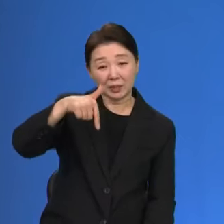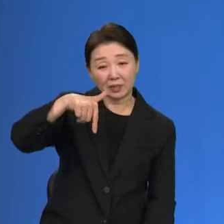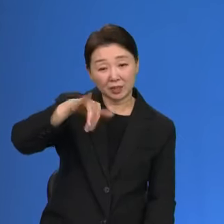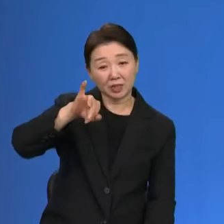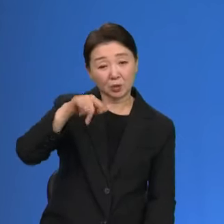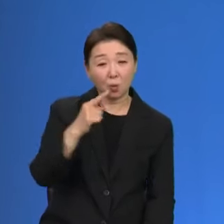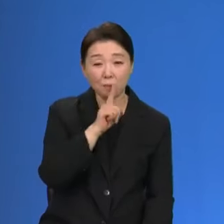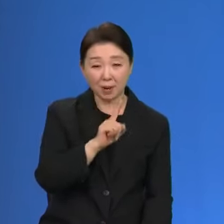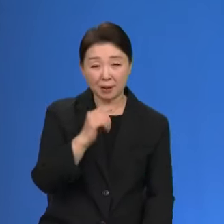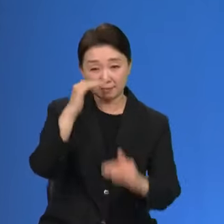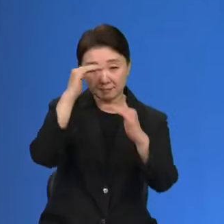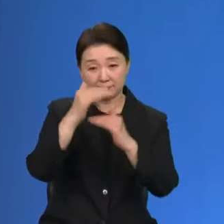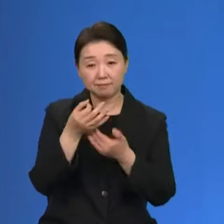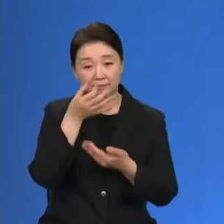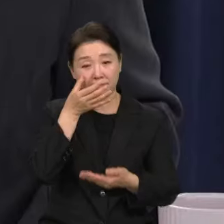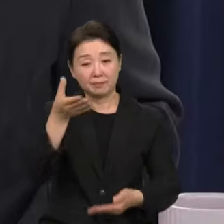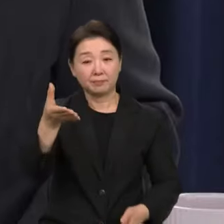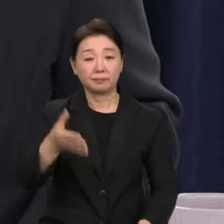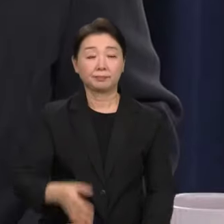한번 들어보겠습니다.